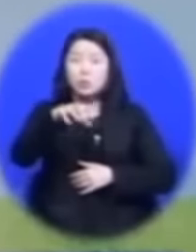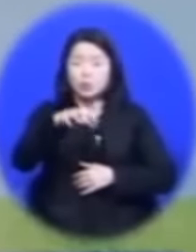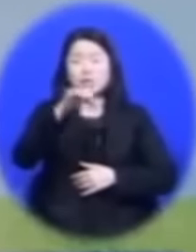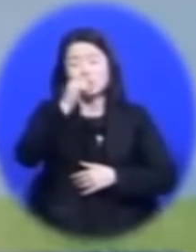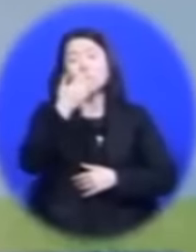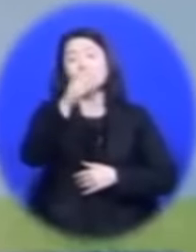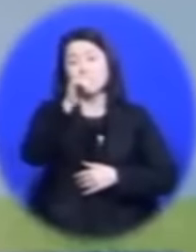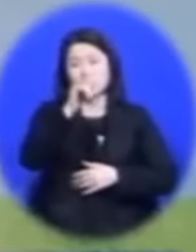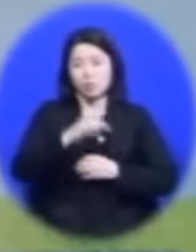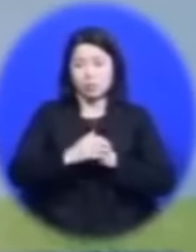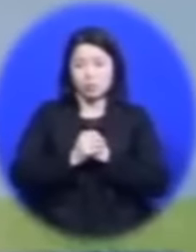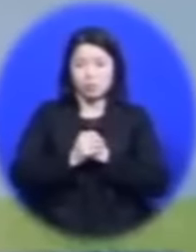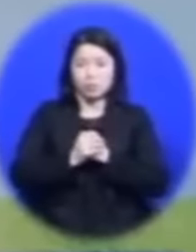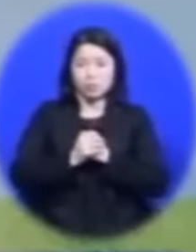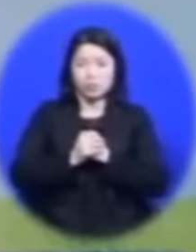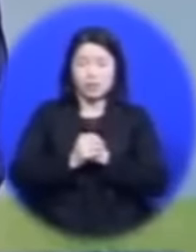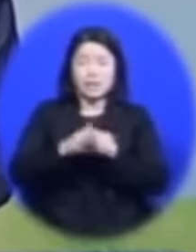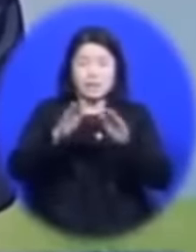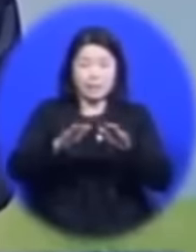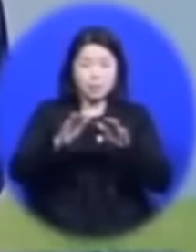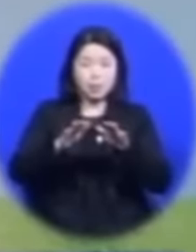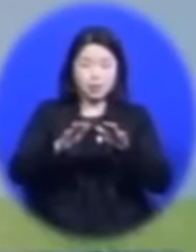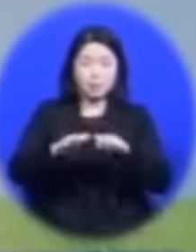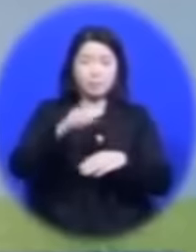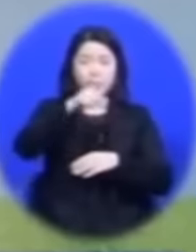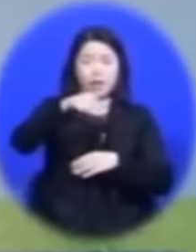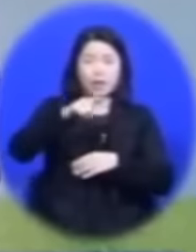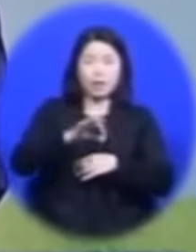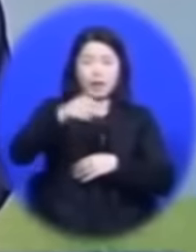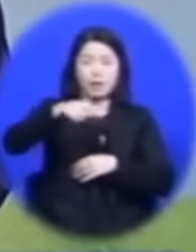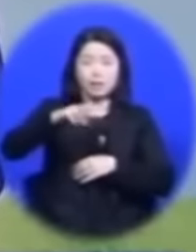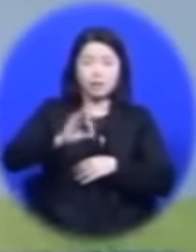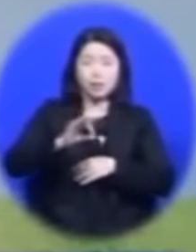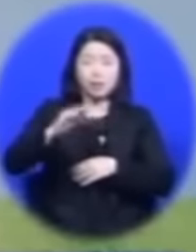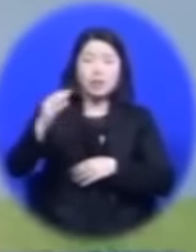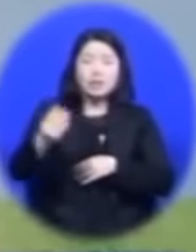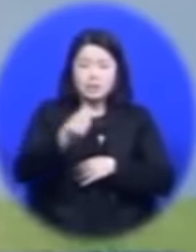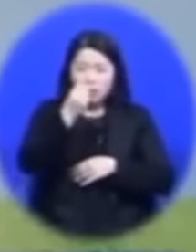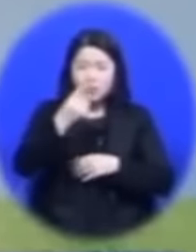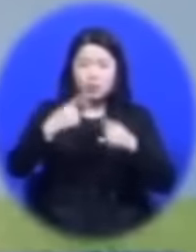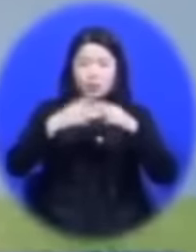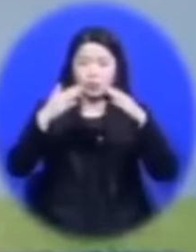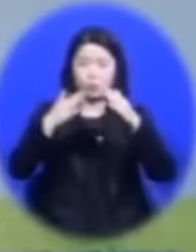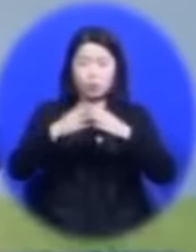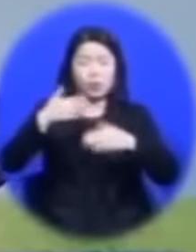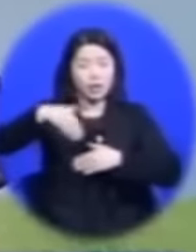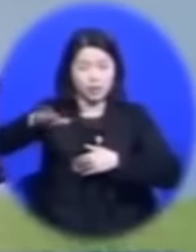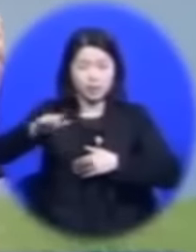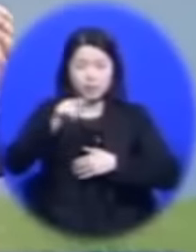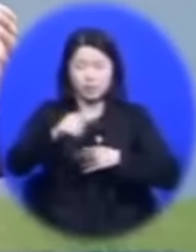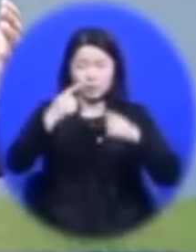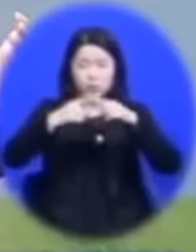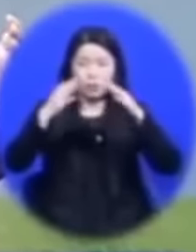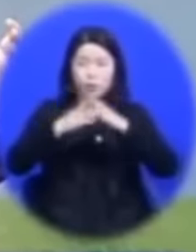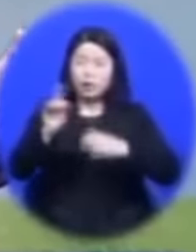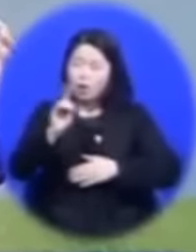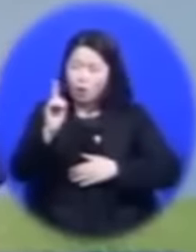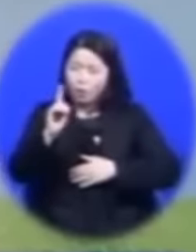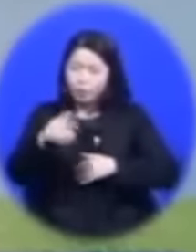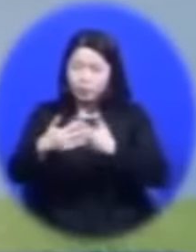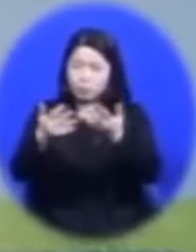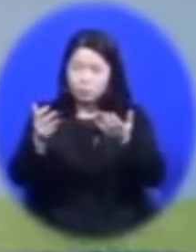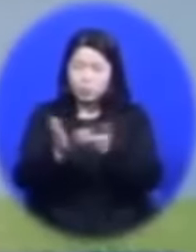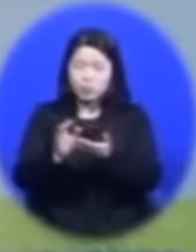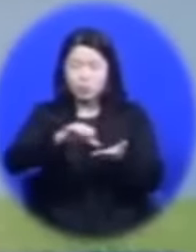거죠. 이번에 강경 성결교회를 가서 그 교회가 어떤 점에서